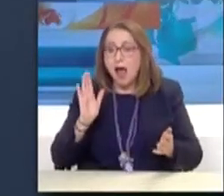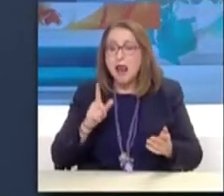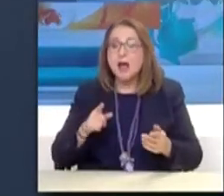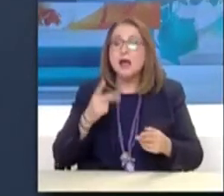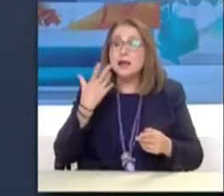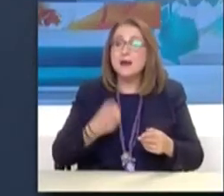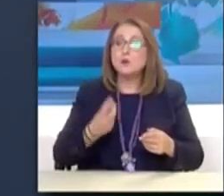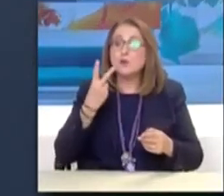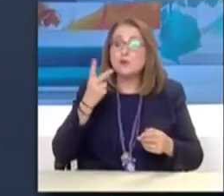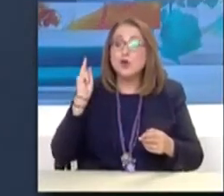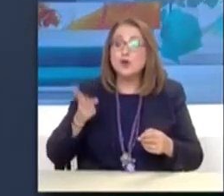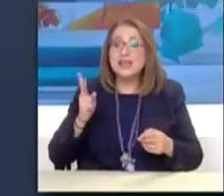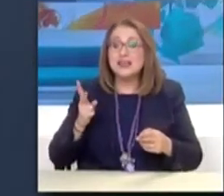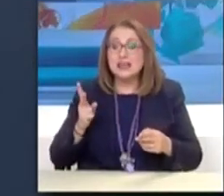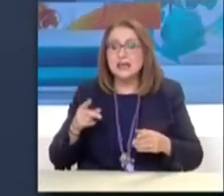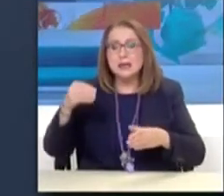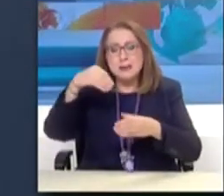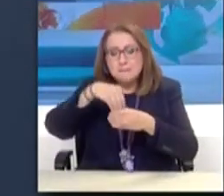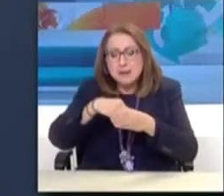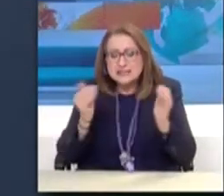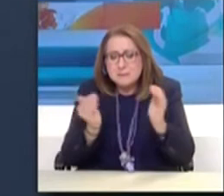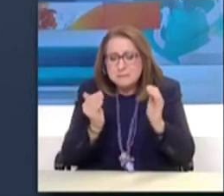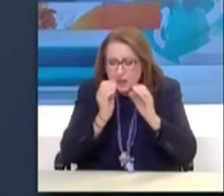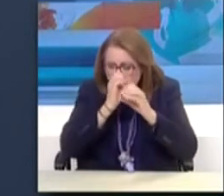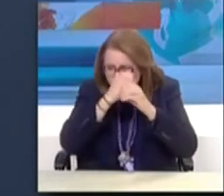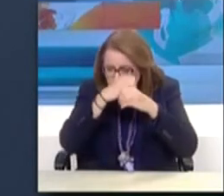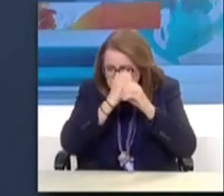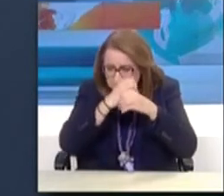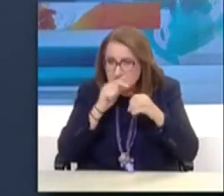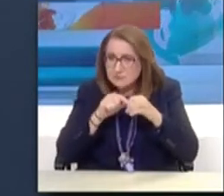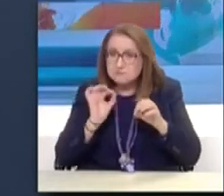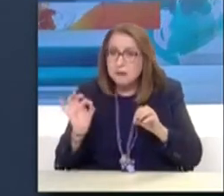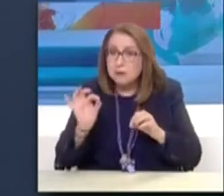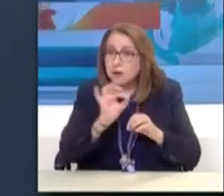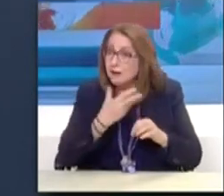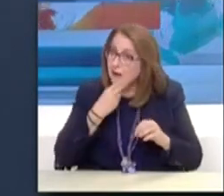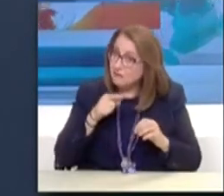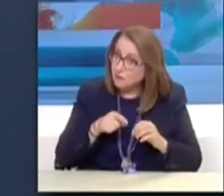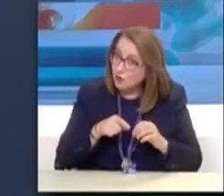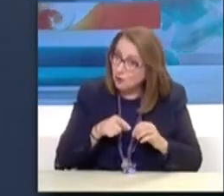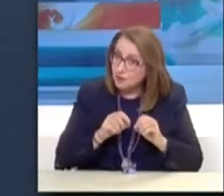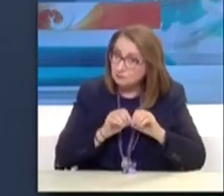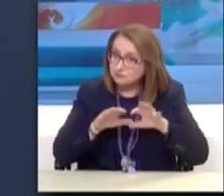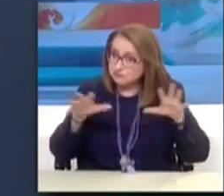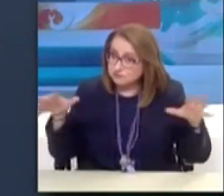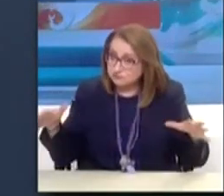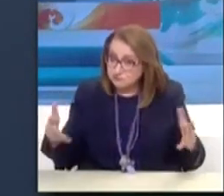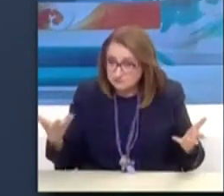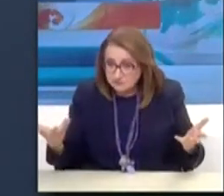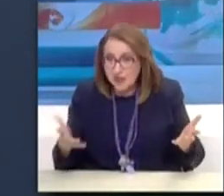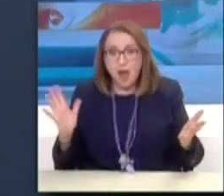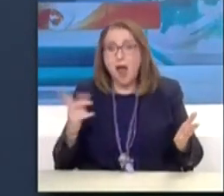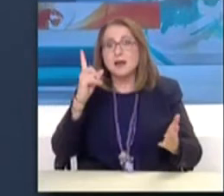του χώρου ενός ιδιωτικού μικροβιολογικού εργαστηρίου. Πρώτον της μετάδοσης και περαιτέρω διασποράς του ιού, αν τον